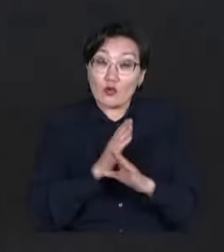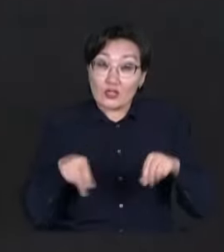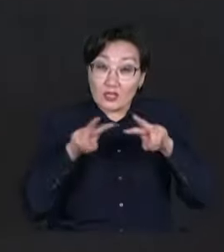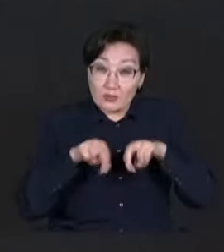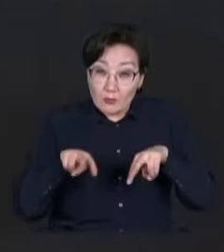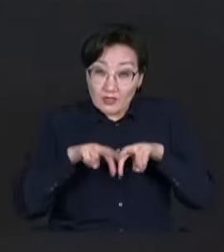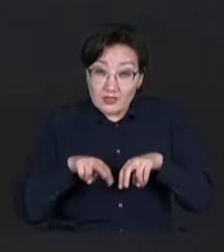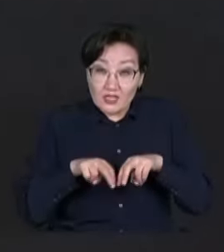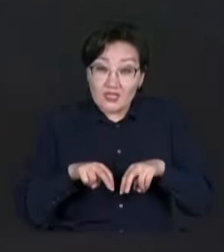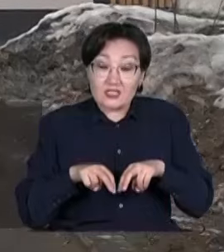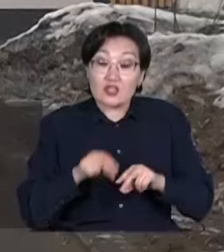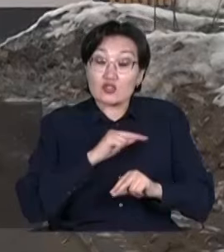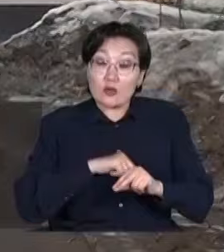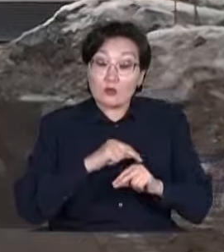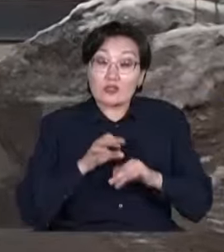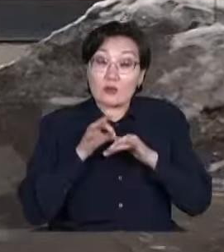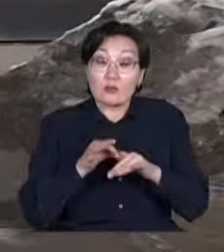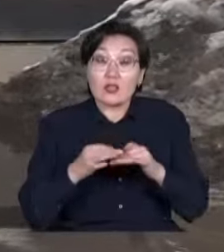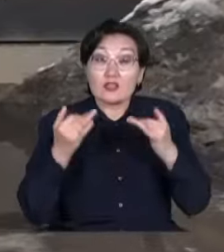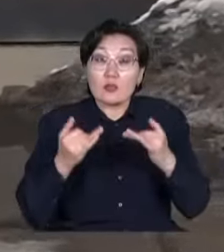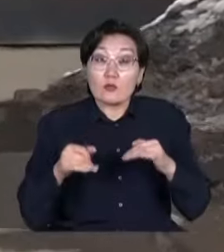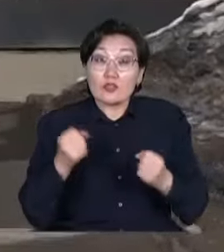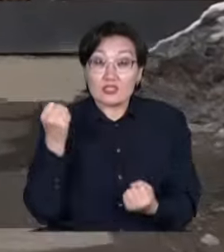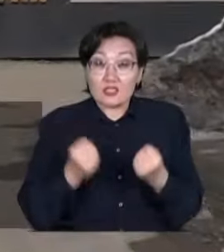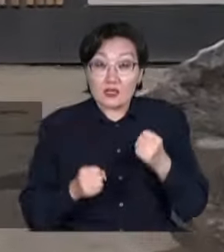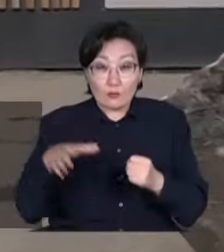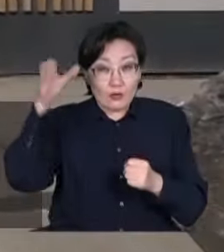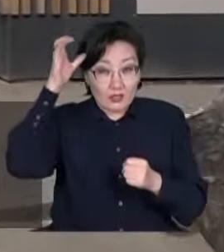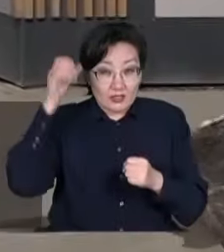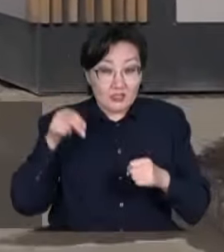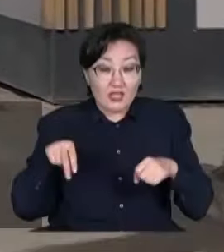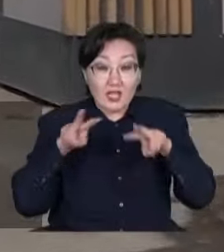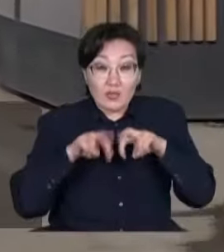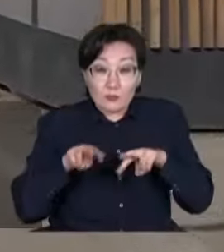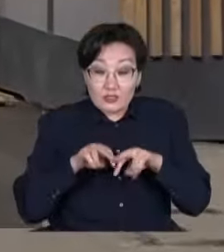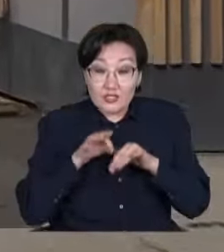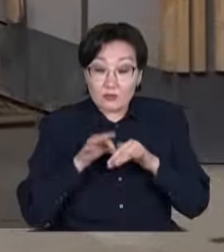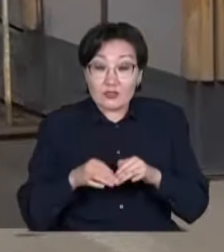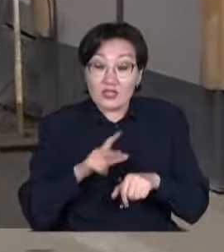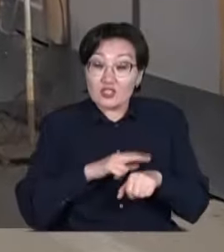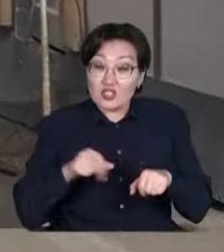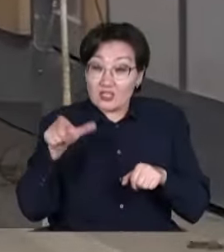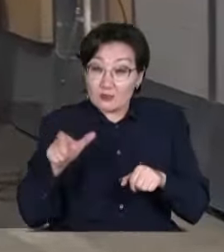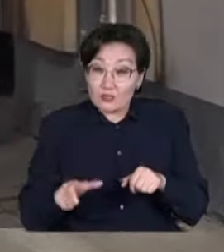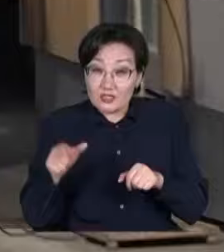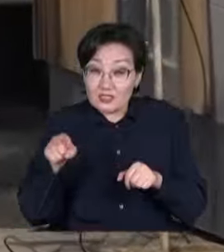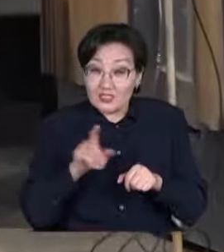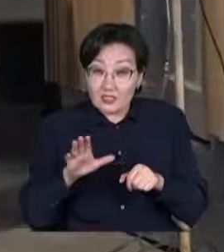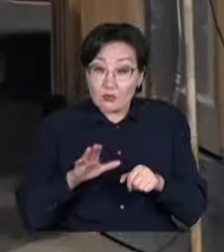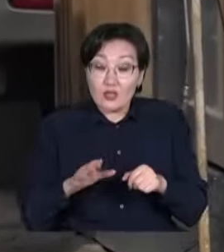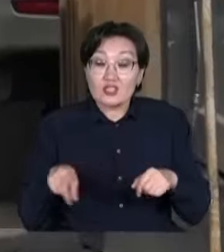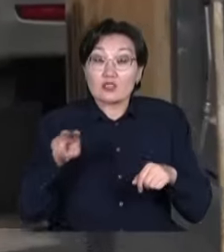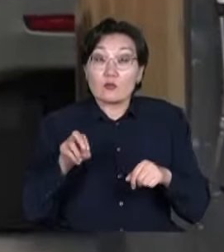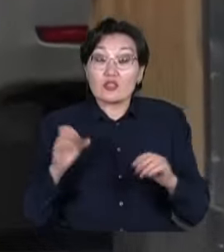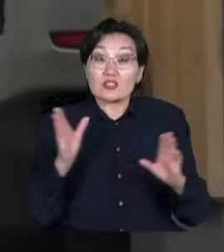рейдке шығып тұрады. Экологиялық бекеттерде қазір көліктерді ғылыми әдіспен тексереді. Себебі мұнда тек патрульдік полиция қызметкерлері ғана емес,